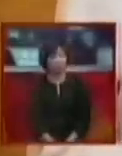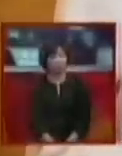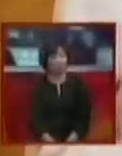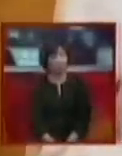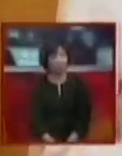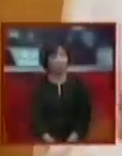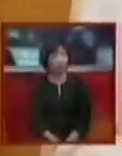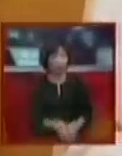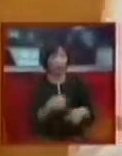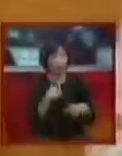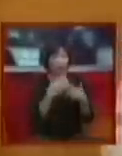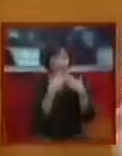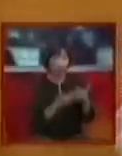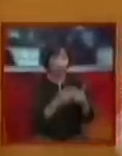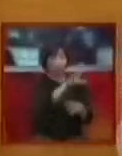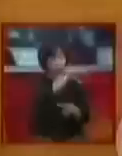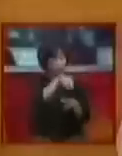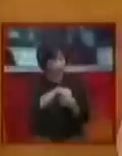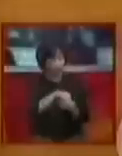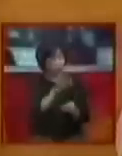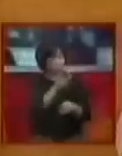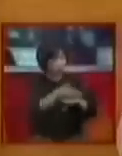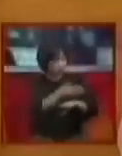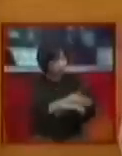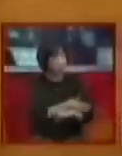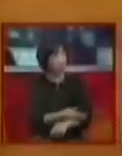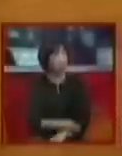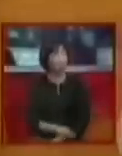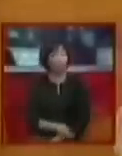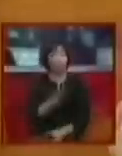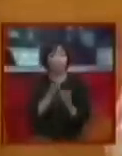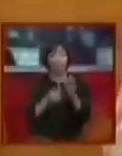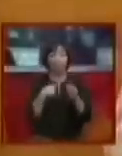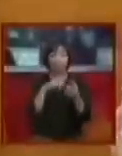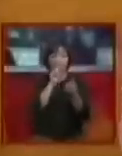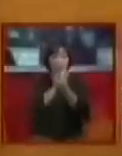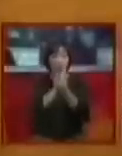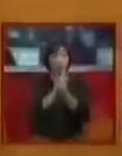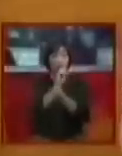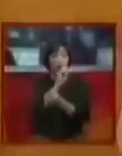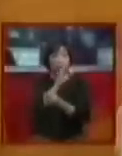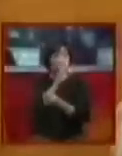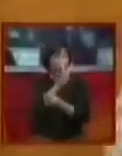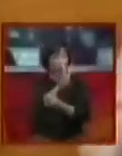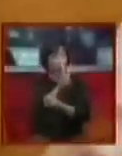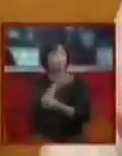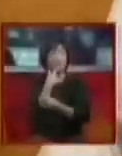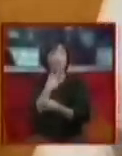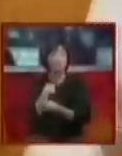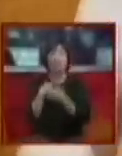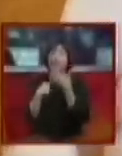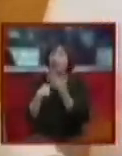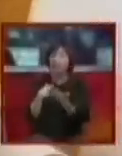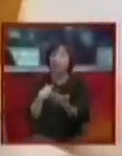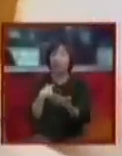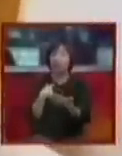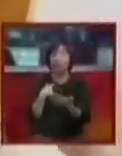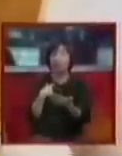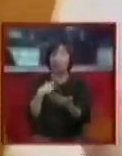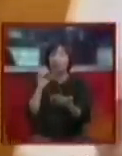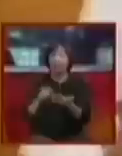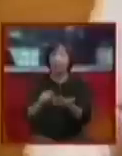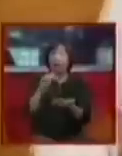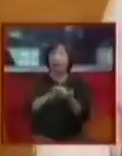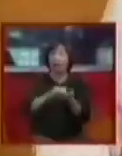makapag-aral, ang tugon ko, kasama ka sa gumawa nito. Sa tuwing haharap ako sa isang OFW at nagsabing salamat at pwede ko na muling